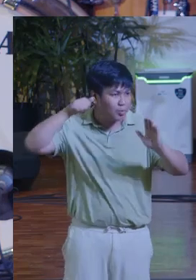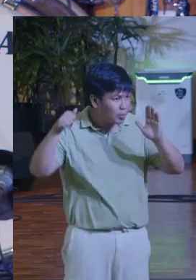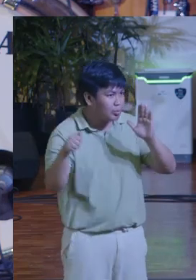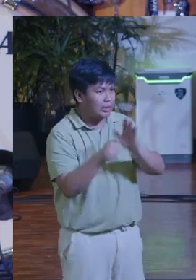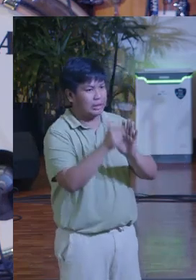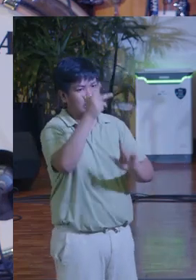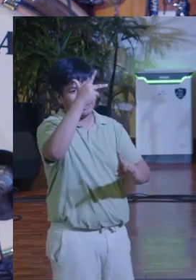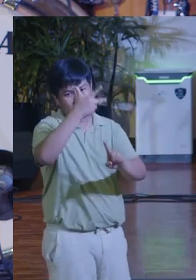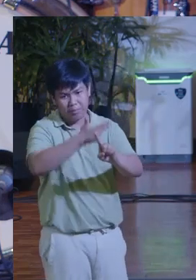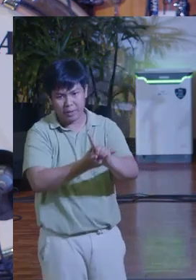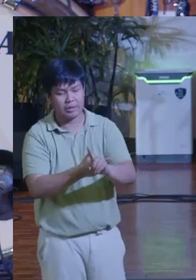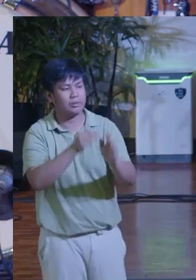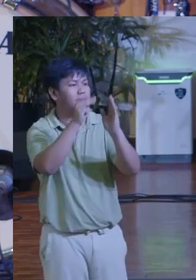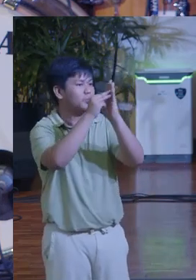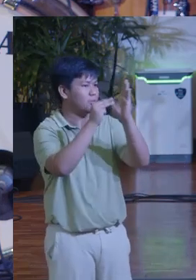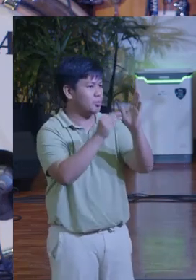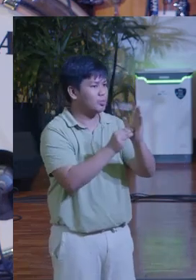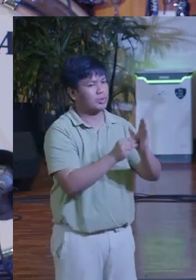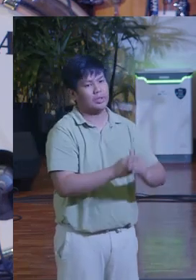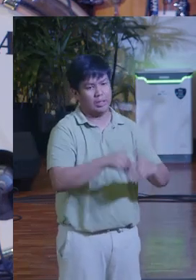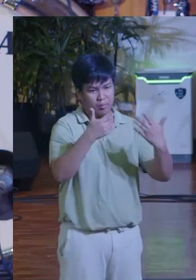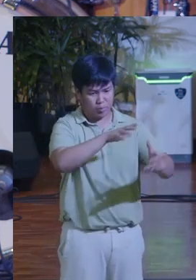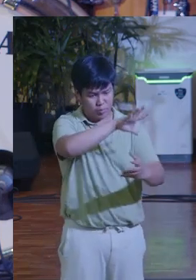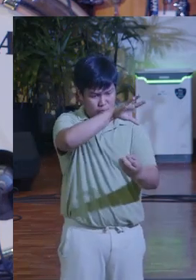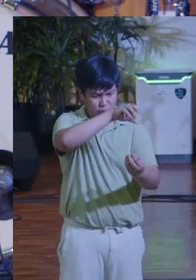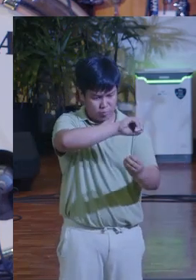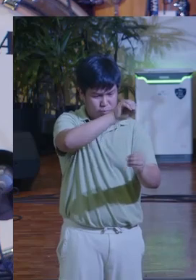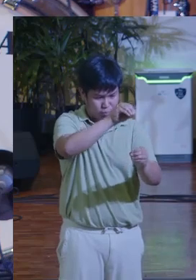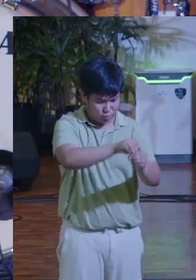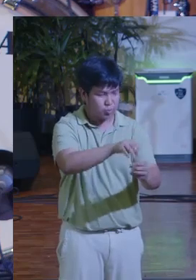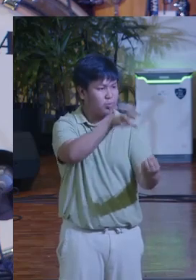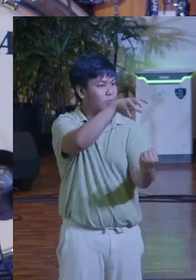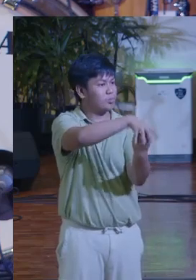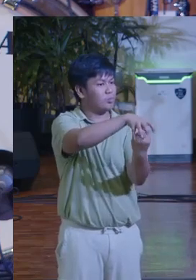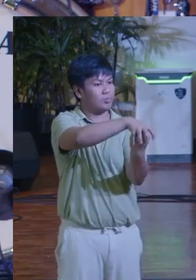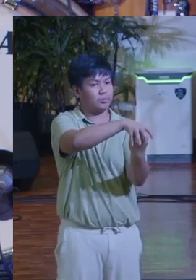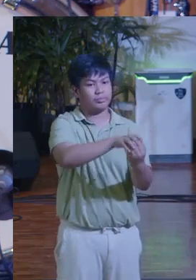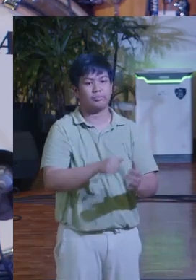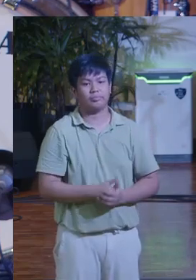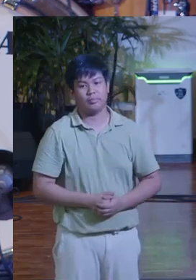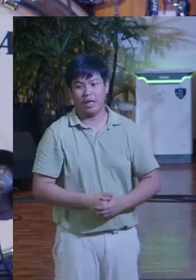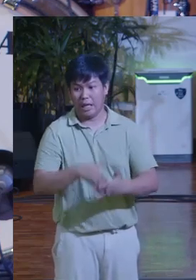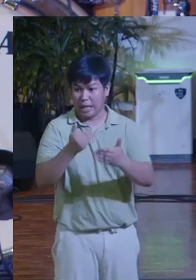kanilang niligtas si Moses. At ang nangyari pa sa kanya,